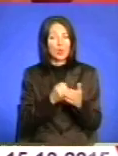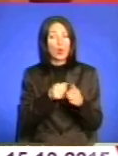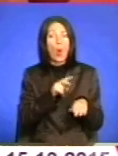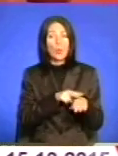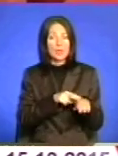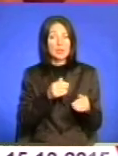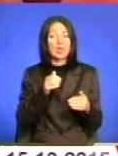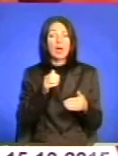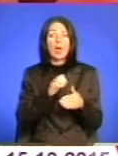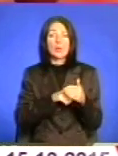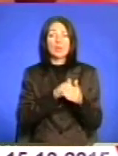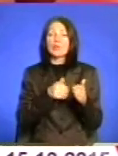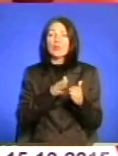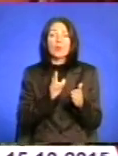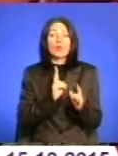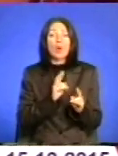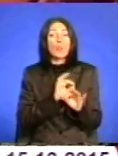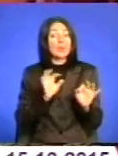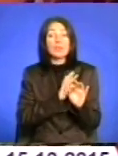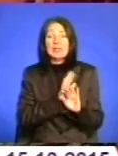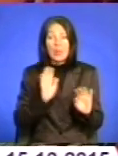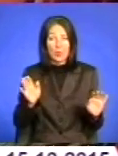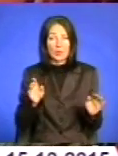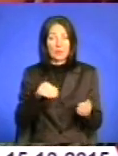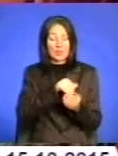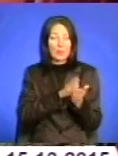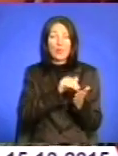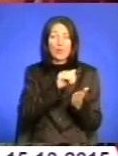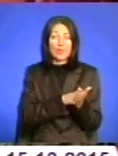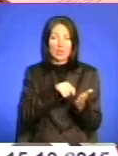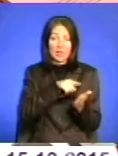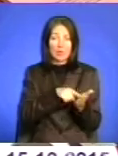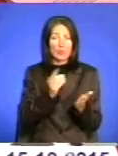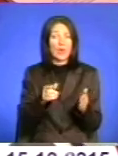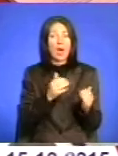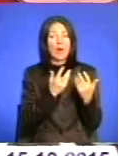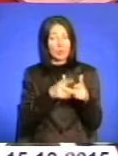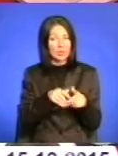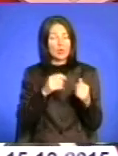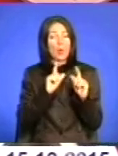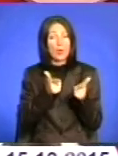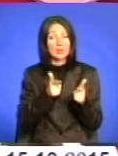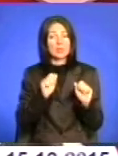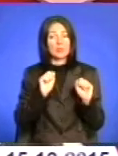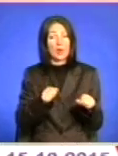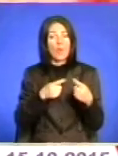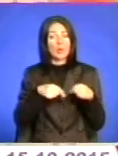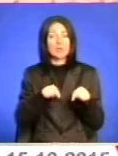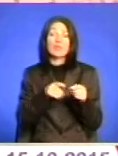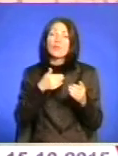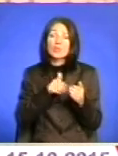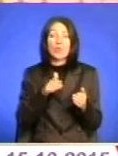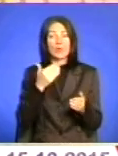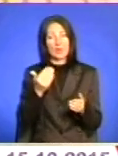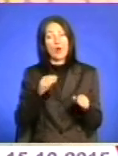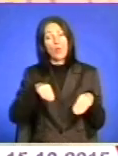причин відмови ніхто пояснювати не буде. Заповнюючи анкету, ви автоматично погоджуєтеся з правом організаторів відмовити вам